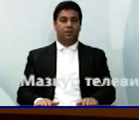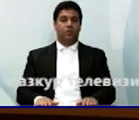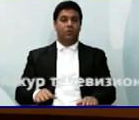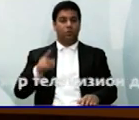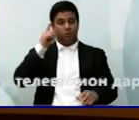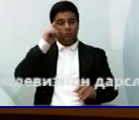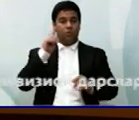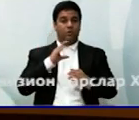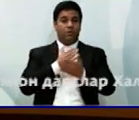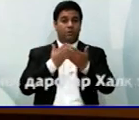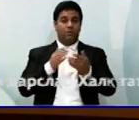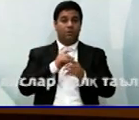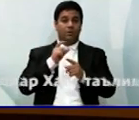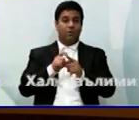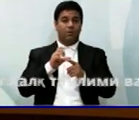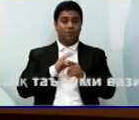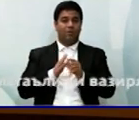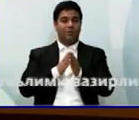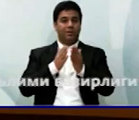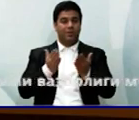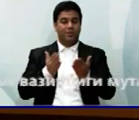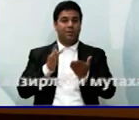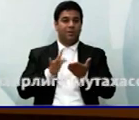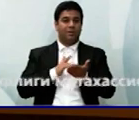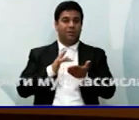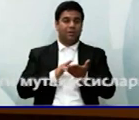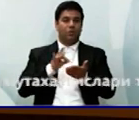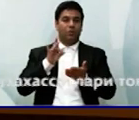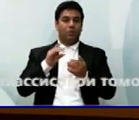Надеюсь, вы приготовили учебники,